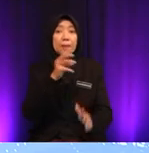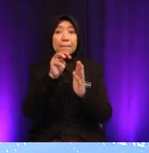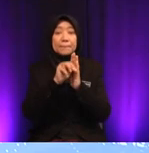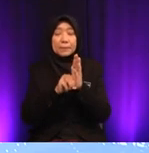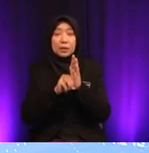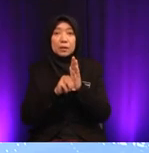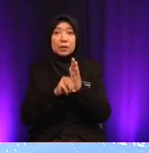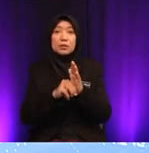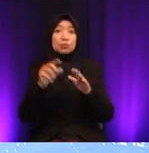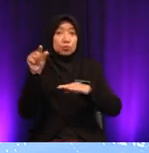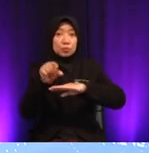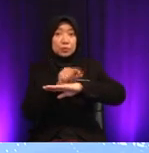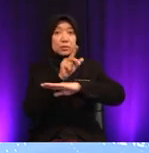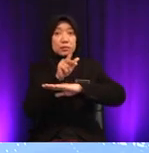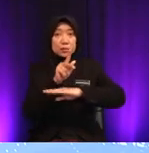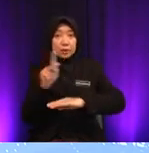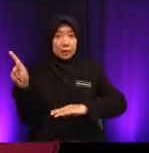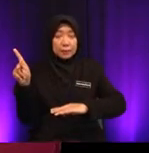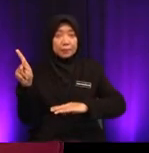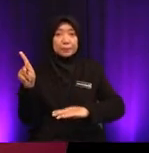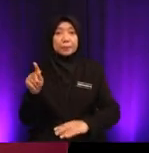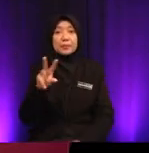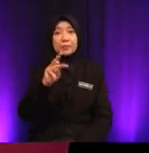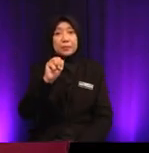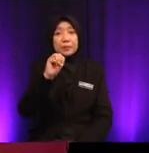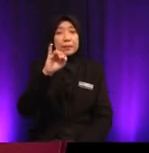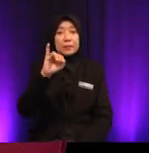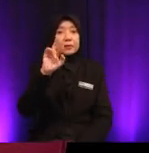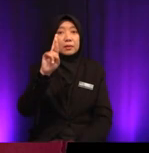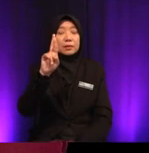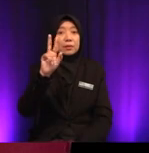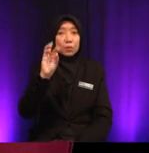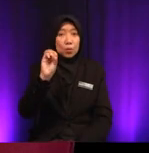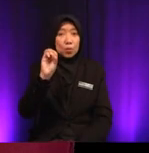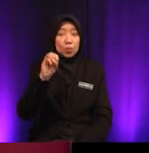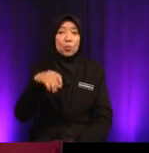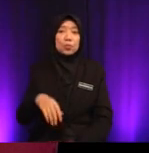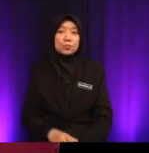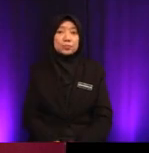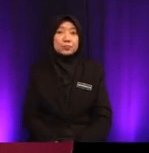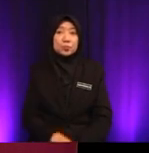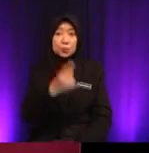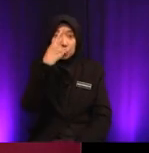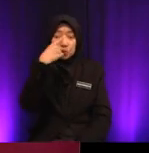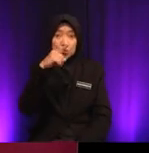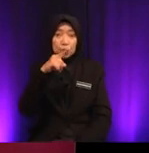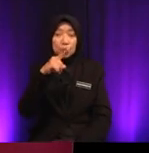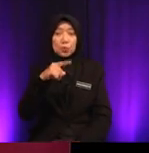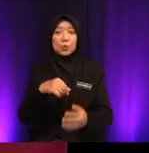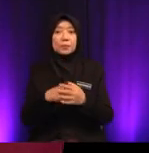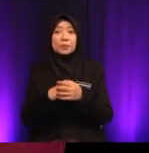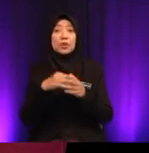memanfaatkan micro organisme yang tadi contohnya adalah ragi ataupun Zis jadi di situ kita ada kecap